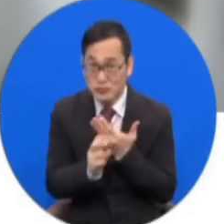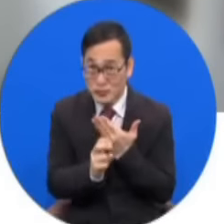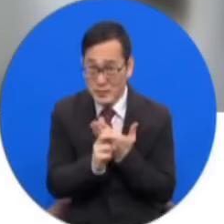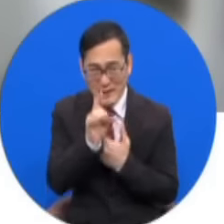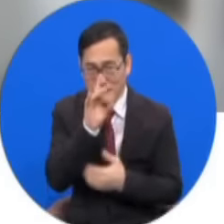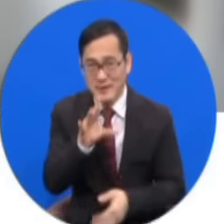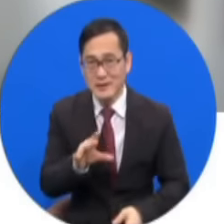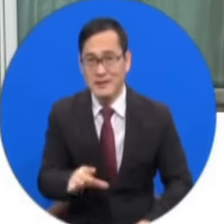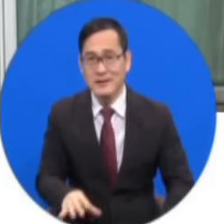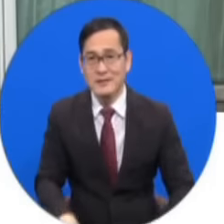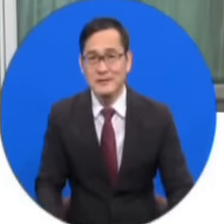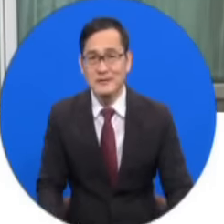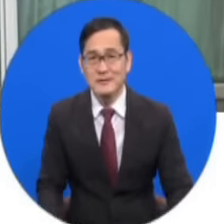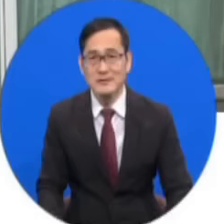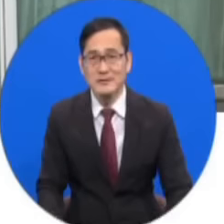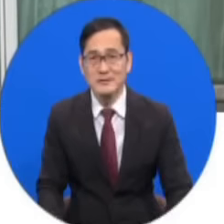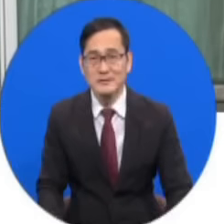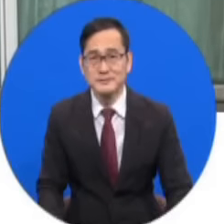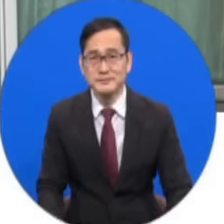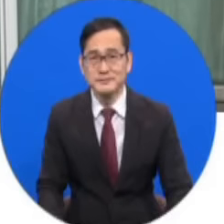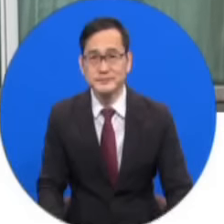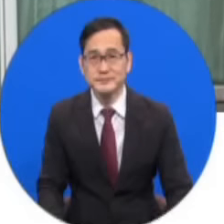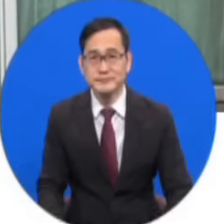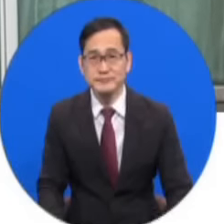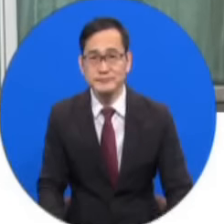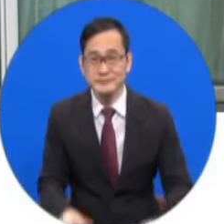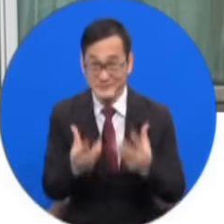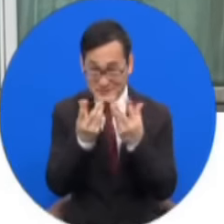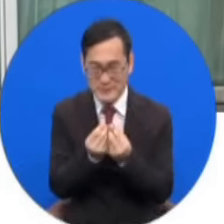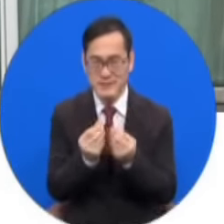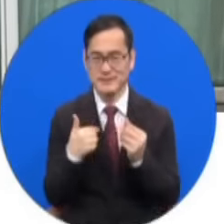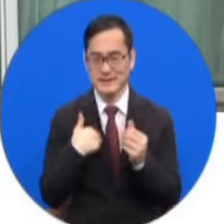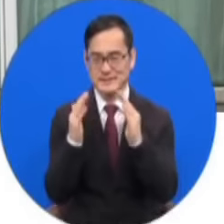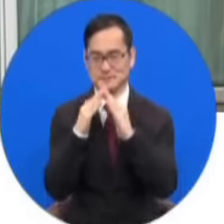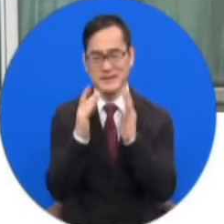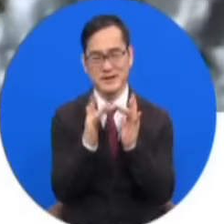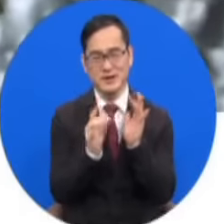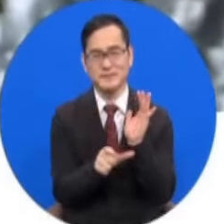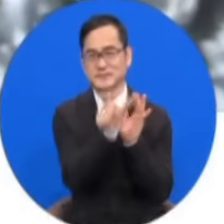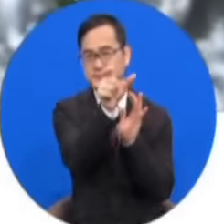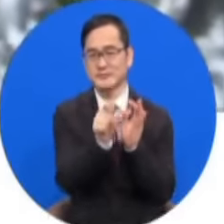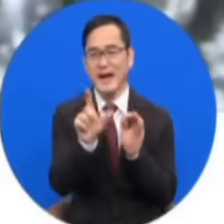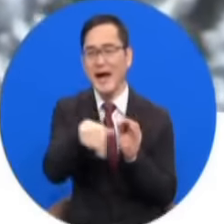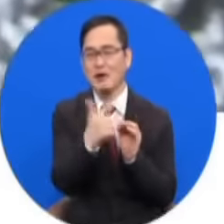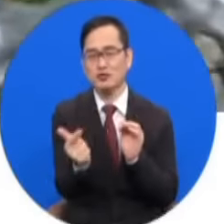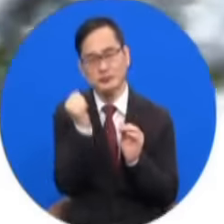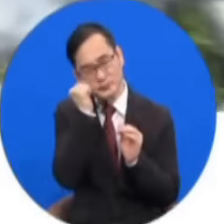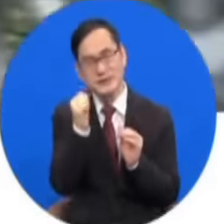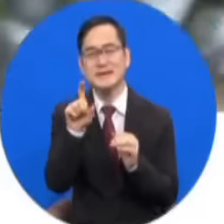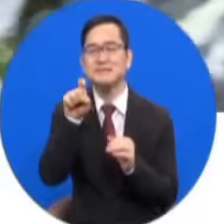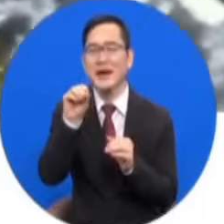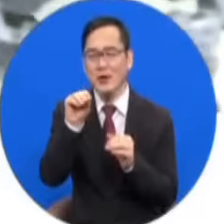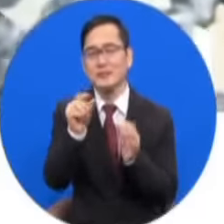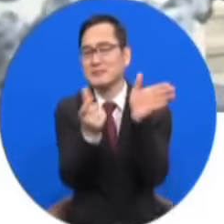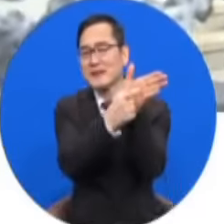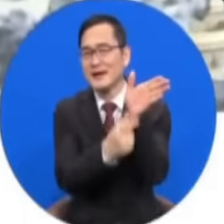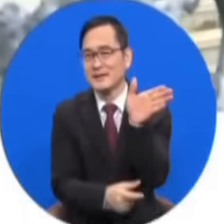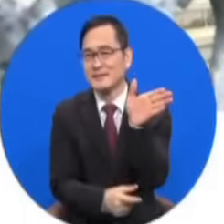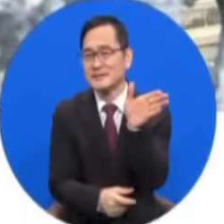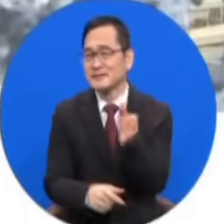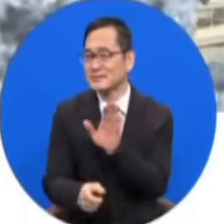있는데 그 이용자들이 있을 거 아니에요 제가 저희 집을 인터넷에 띄워 가지고 뭐 하룻밤에 10만 원 뭐 20만 원 이렇게 이야기를 했을